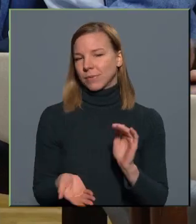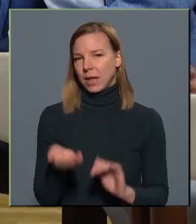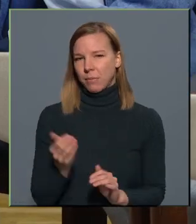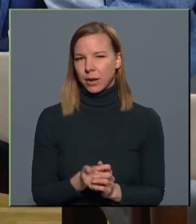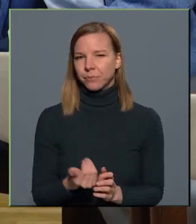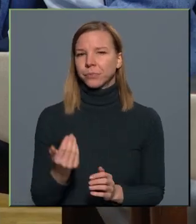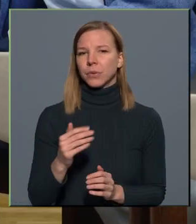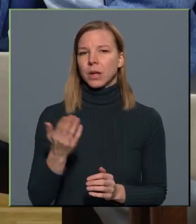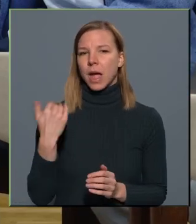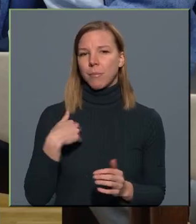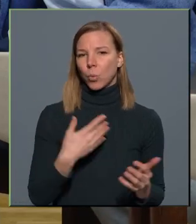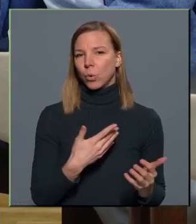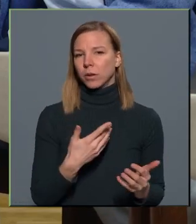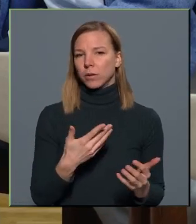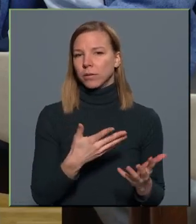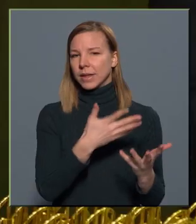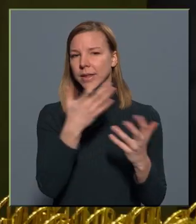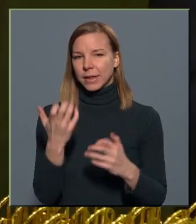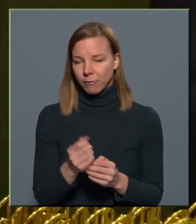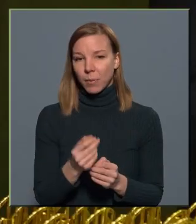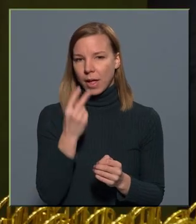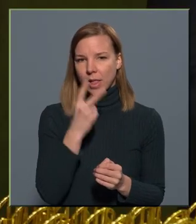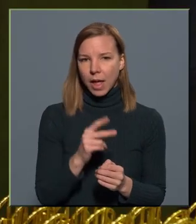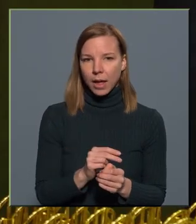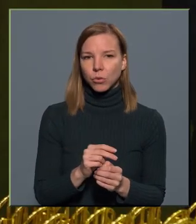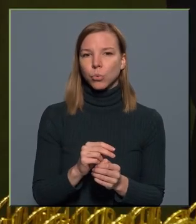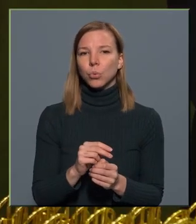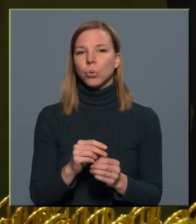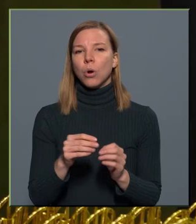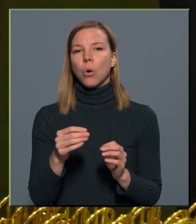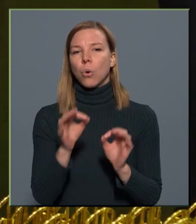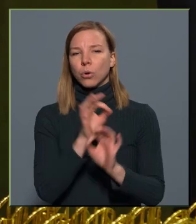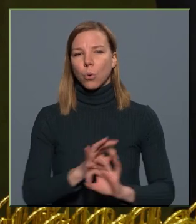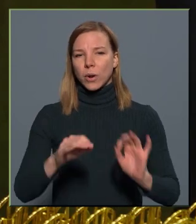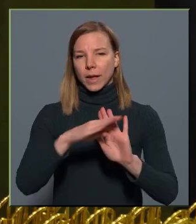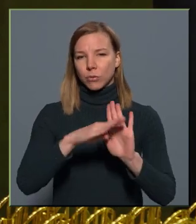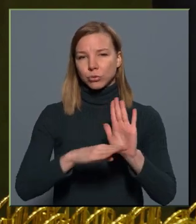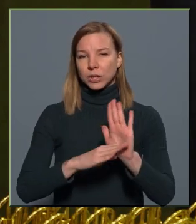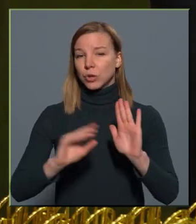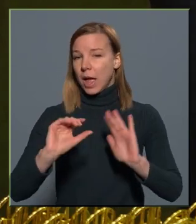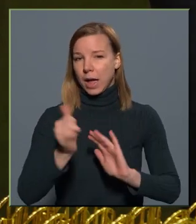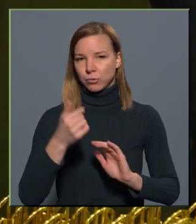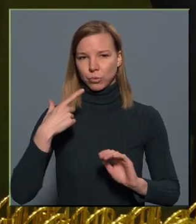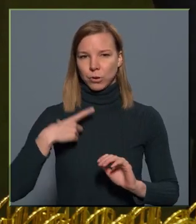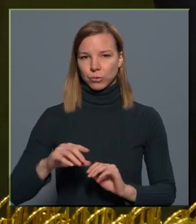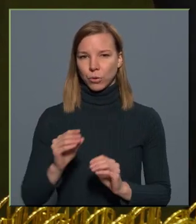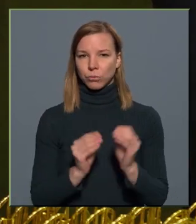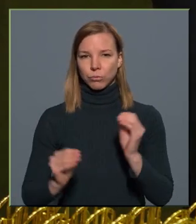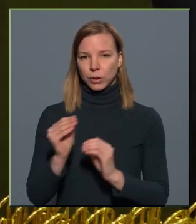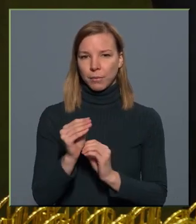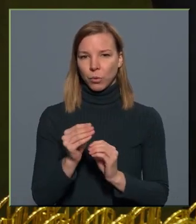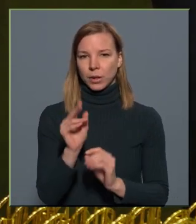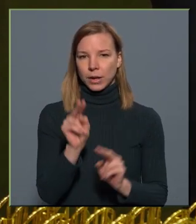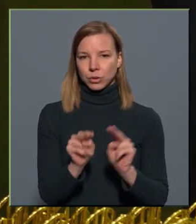nagyon sokszor a lista élén is álltunk korábban. Amikor idefelé jöttem, akkor azon gondolkodtam, hogy mit is